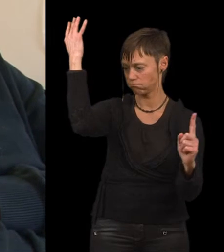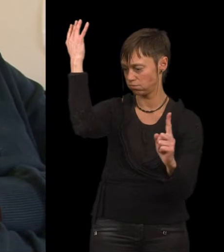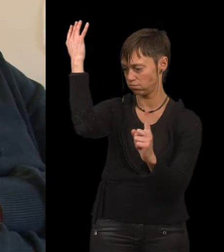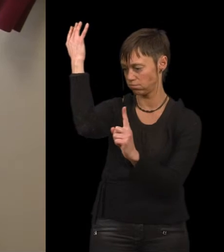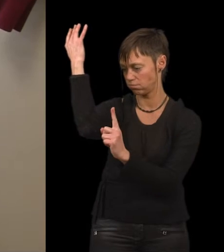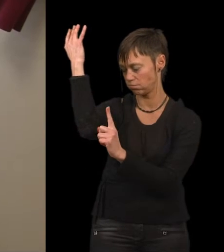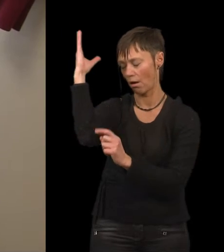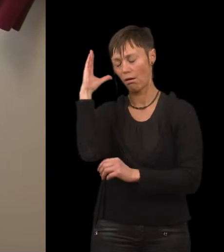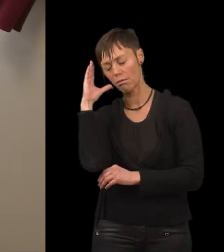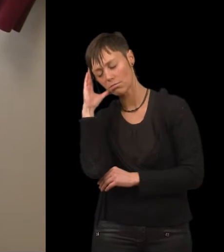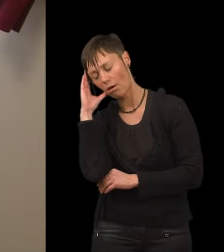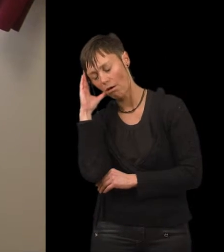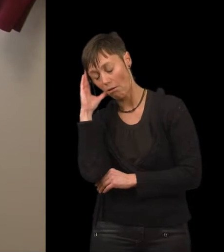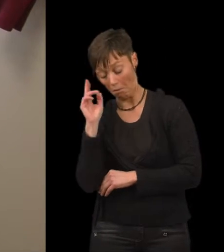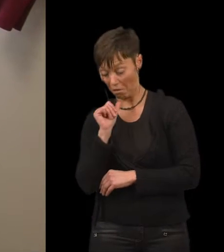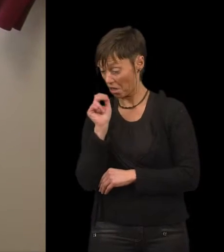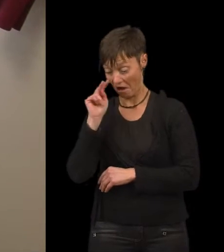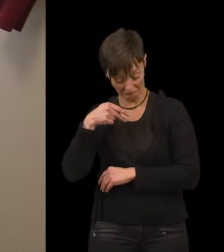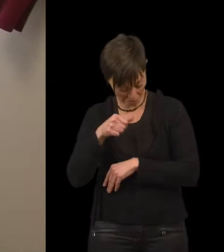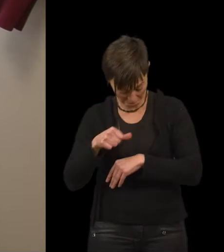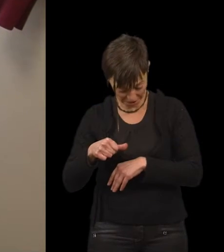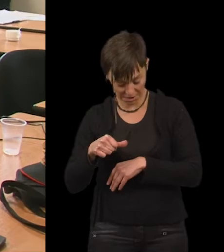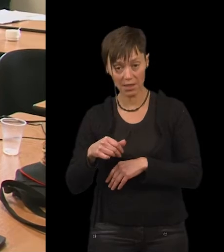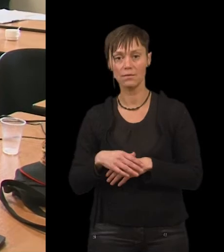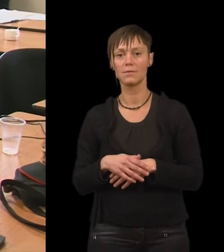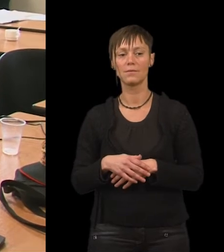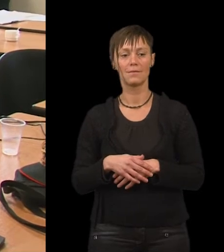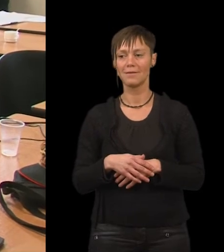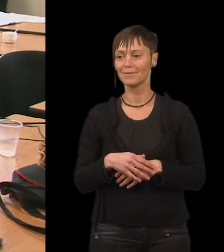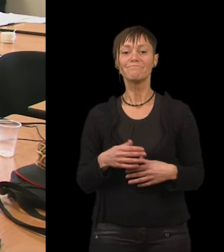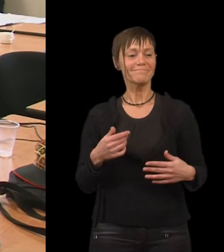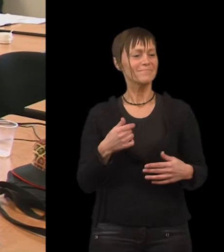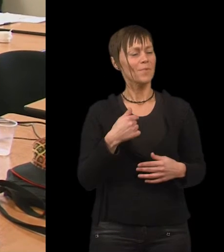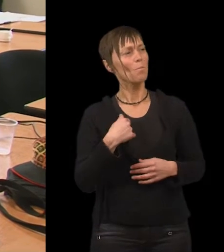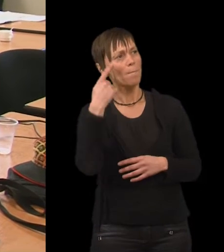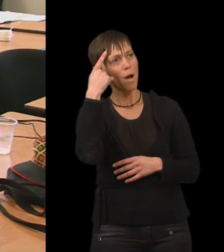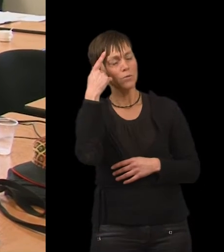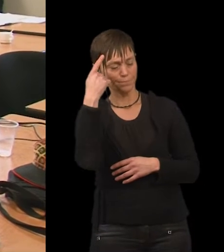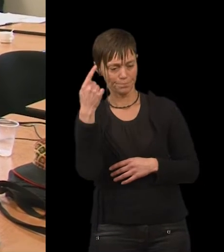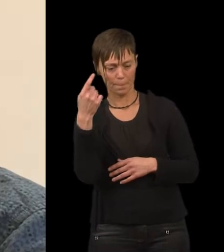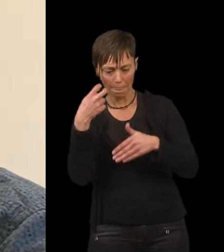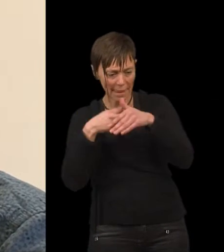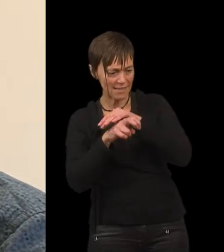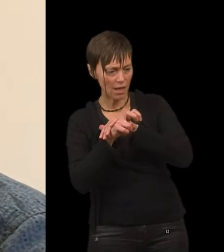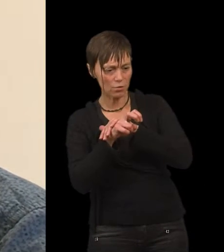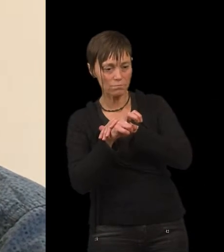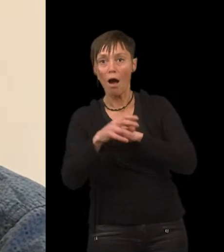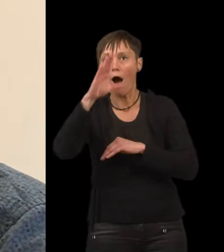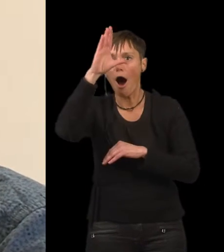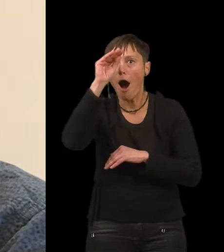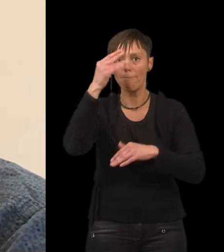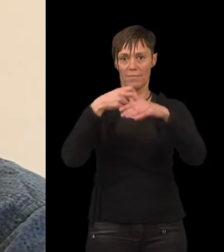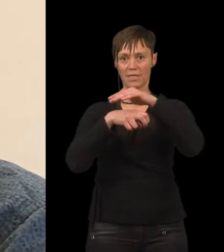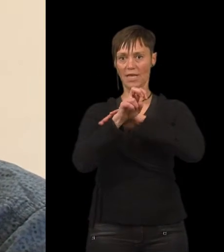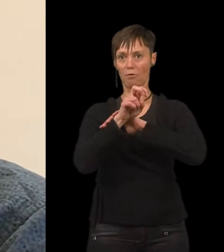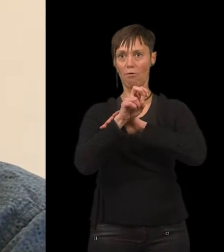blessé et c'est que le matin, il dort très bien. Je vois escargot, etc. C'est pourquoi pas justement un homme escargot, un homme qui se